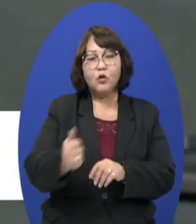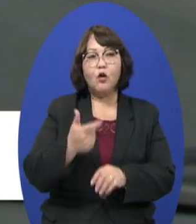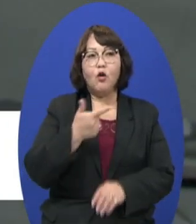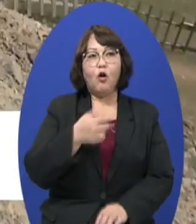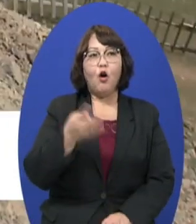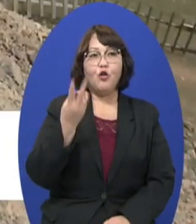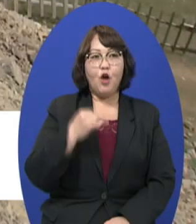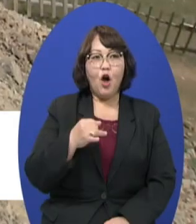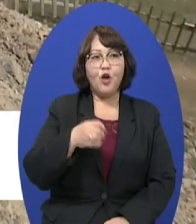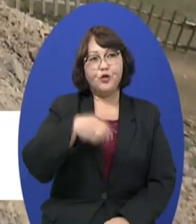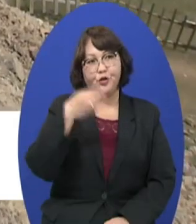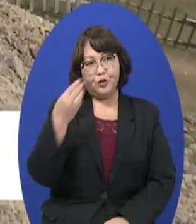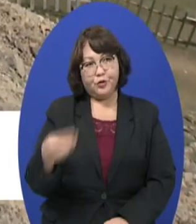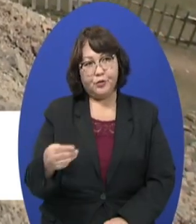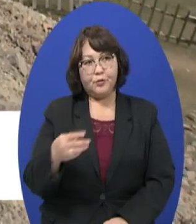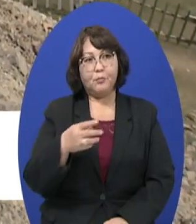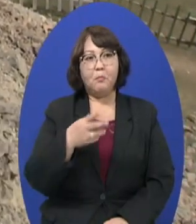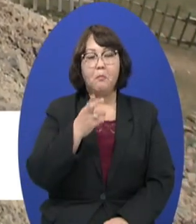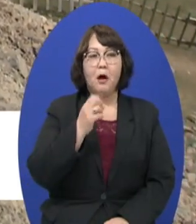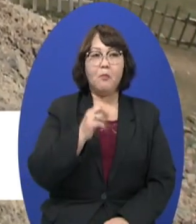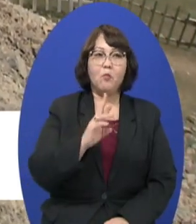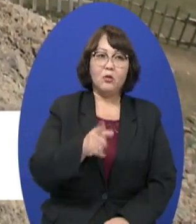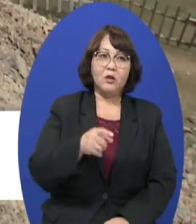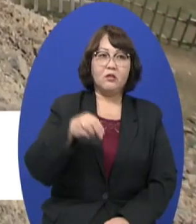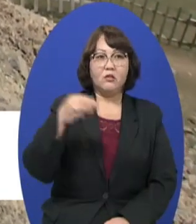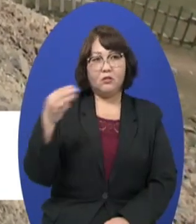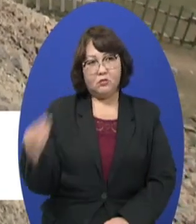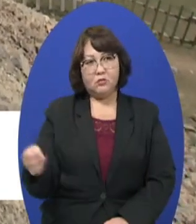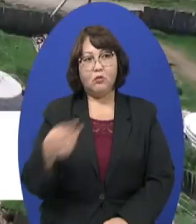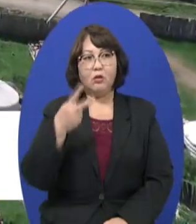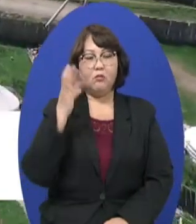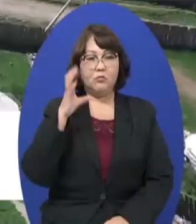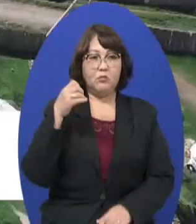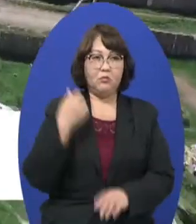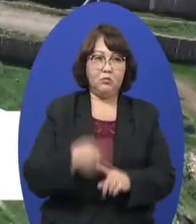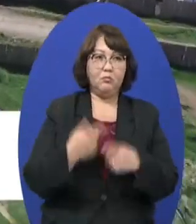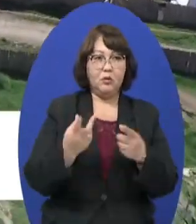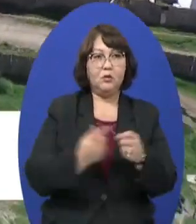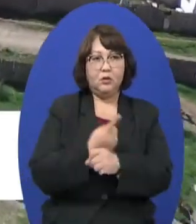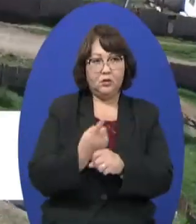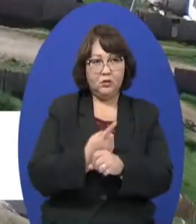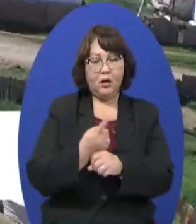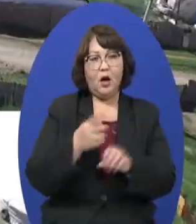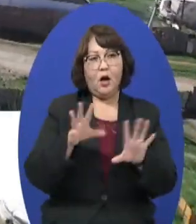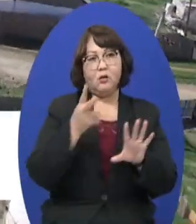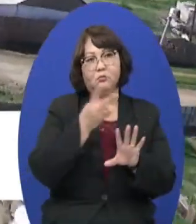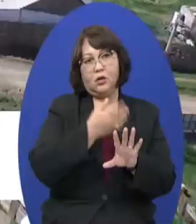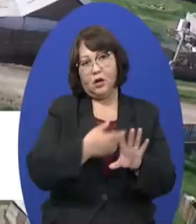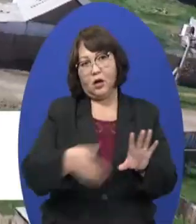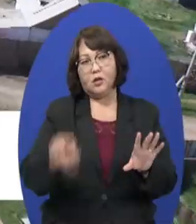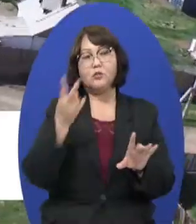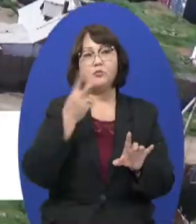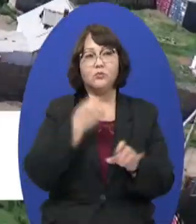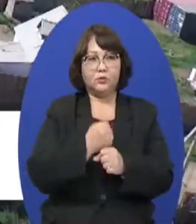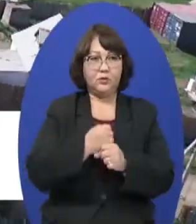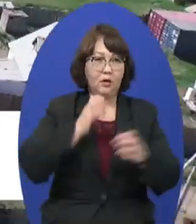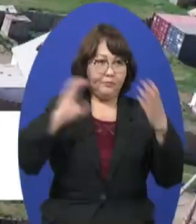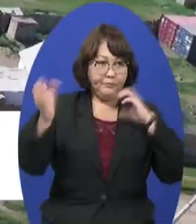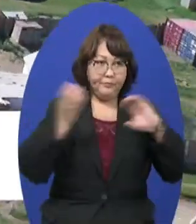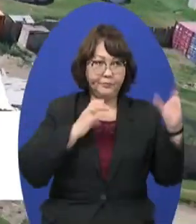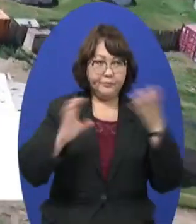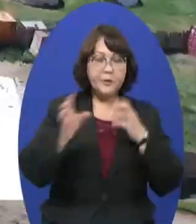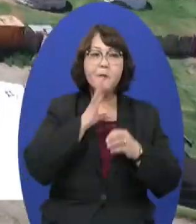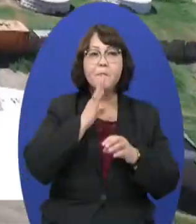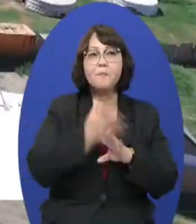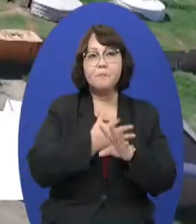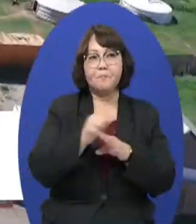Тэнгис кино театр, Баянболог Тэнгис кино театр чиглэлд нэмэлтээр 2 автобус 1 цаг тутамд энэ сарын 10-наас үйлчилгээнд гарахаар бэлтгэл ажлыг нь хангасан